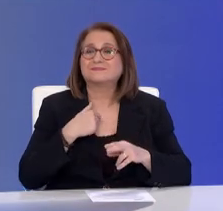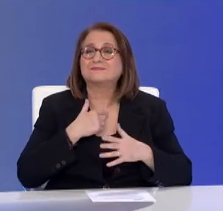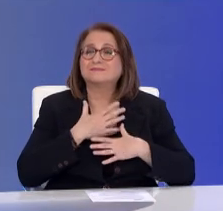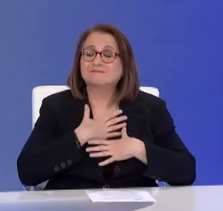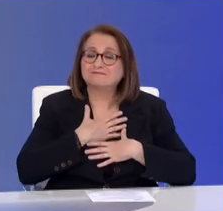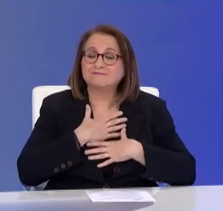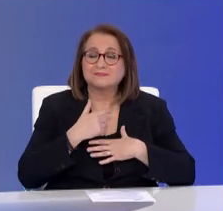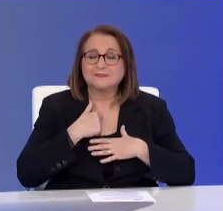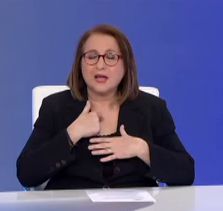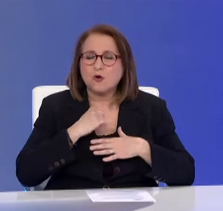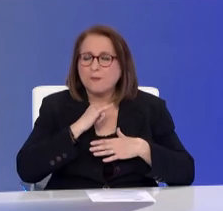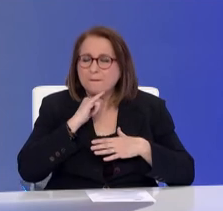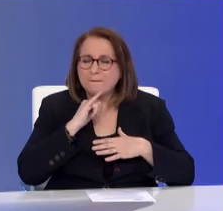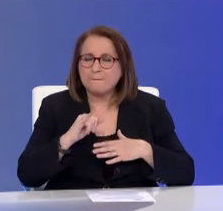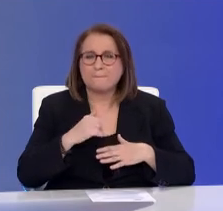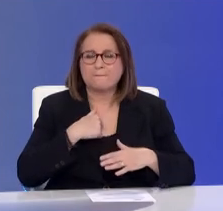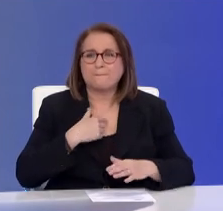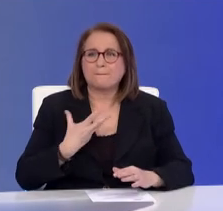βρίσκομαι εδώ ως